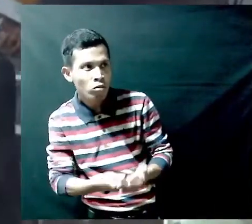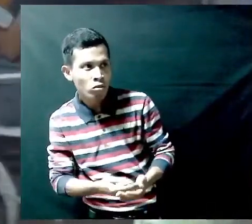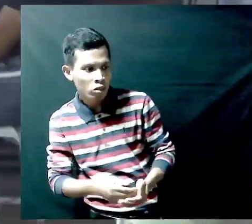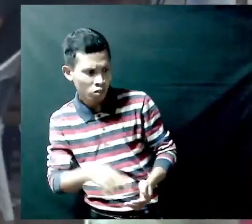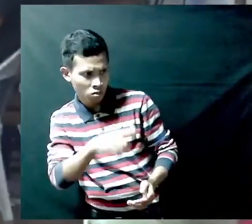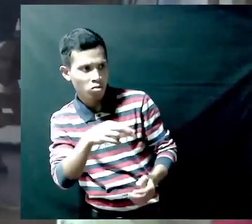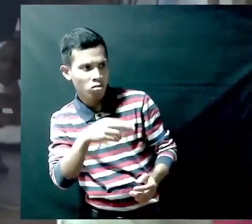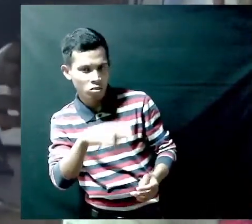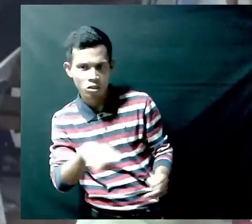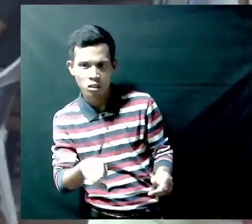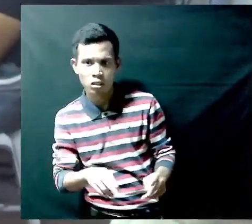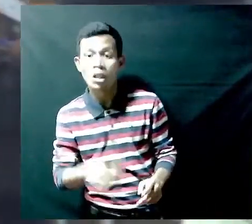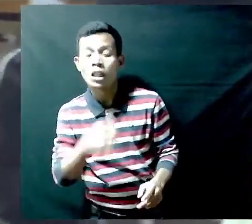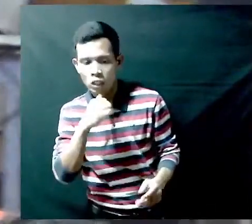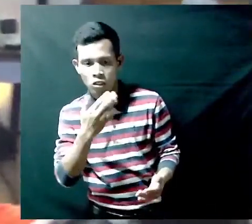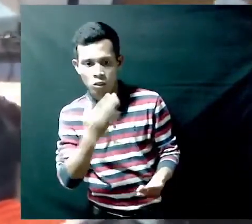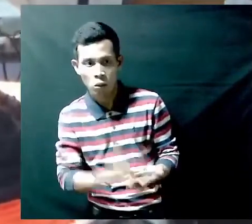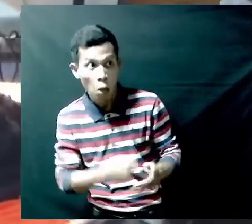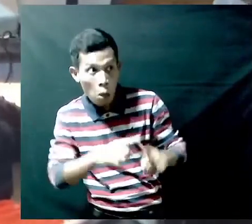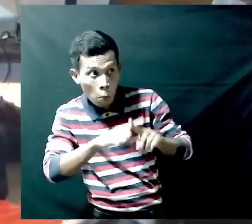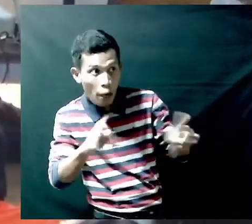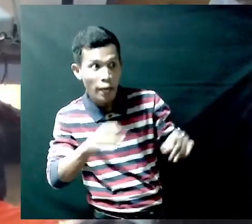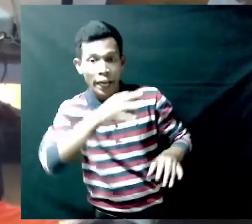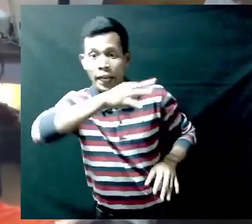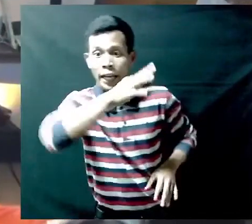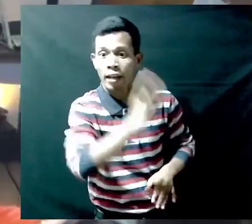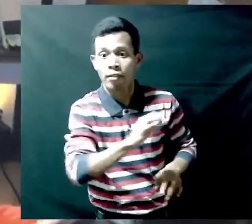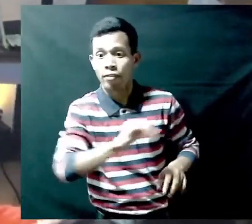masama yon. Ang masama, yung mag-duel ka ron.